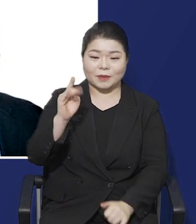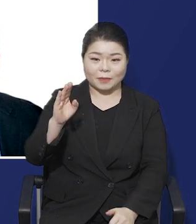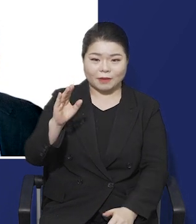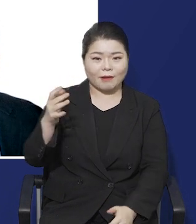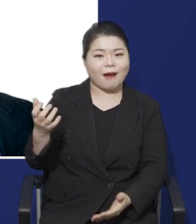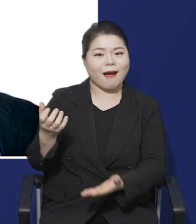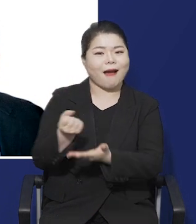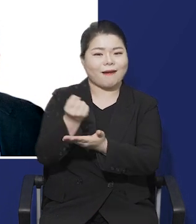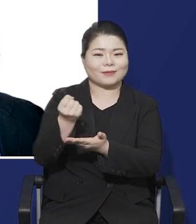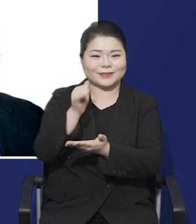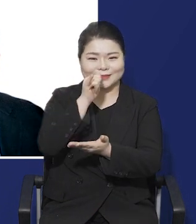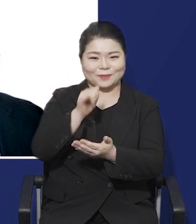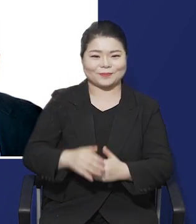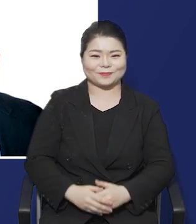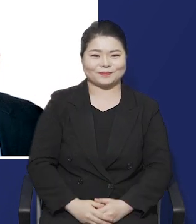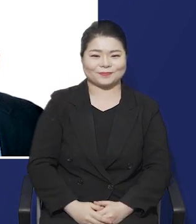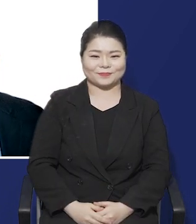무역거래 플랫폼입니다.